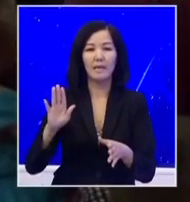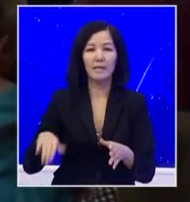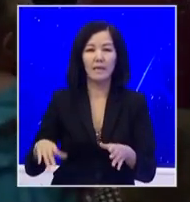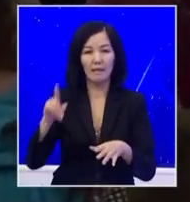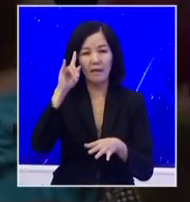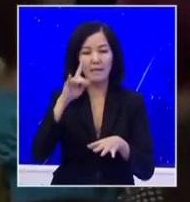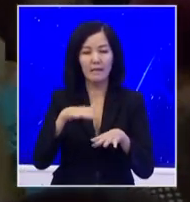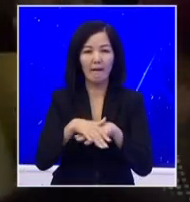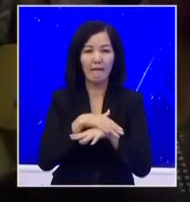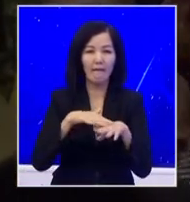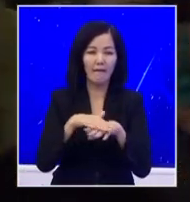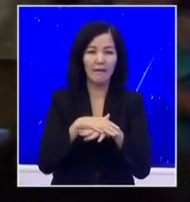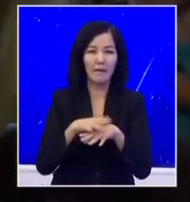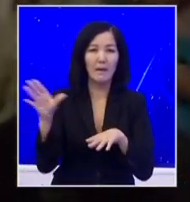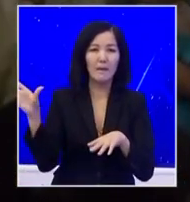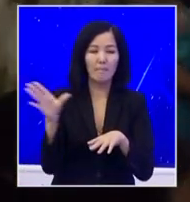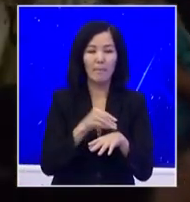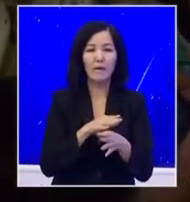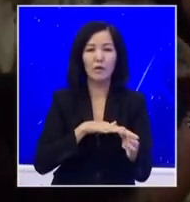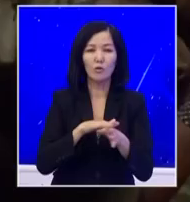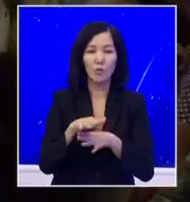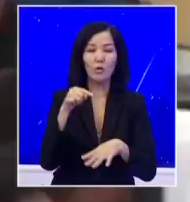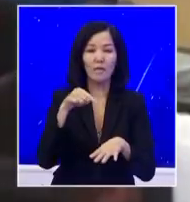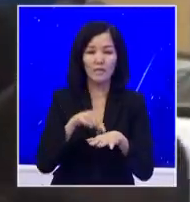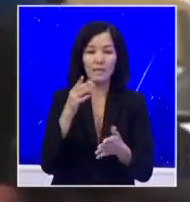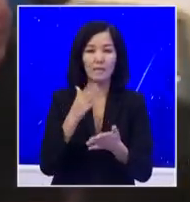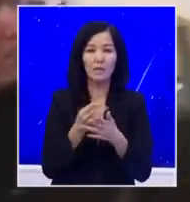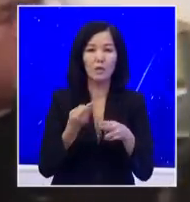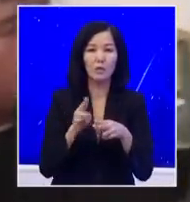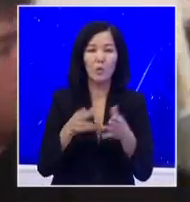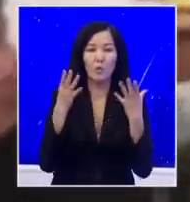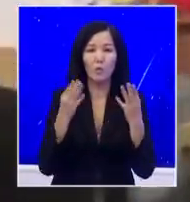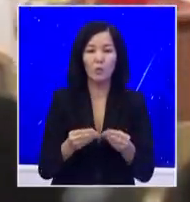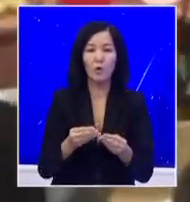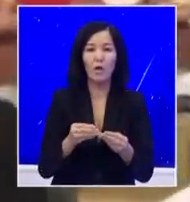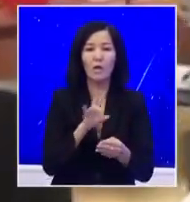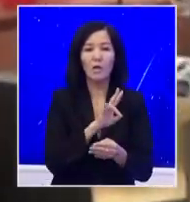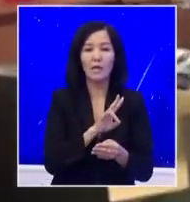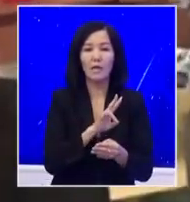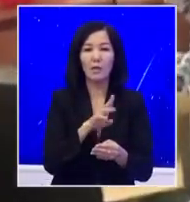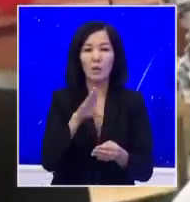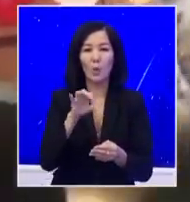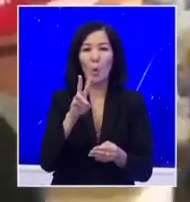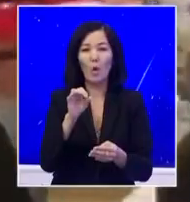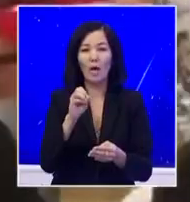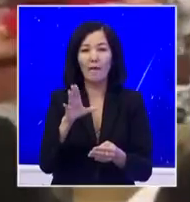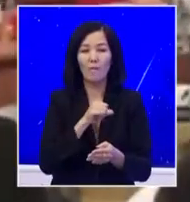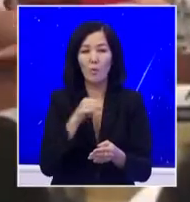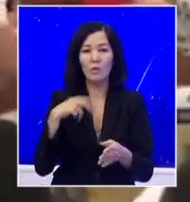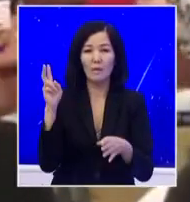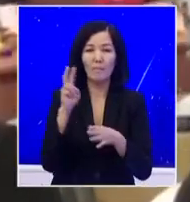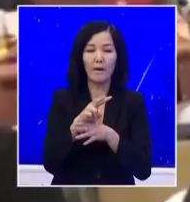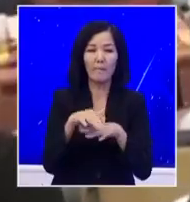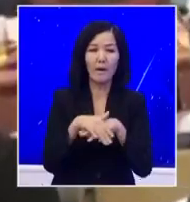қолдауын моральды және материалды тұрғыда толықтай сезінді. Сол күні мемлекет басшысы өзі келіп халықпен кездесіп, қауіптілігіне